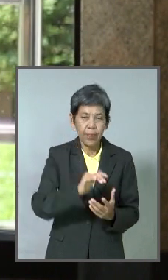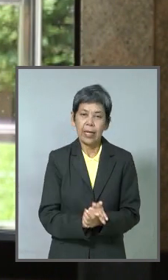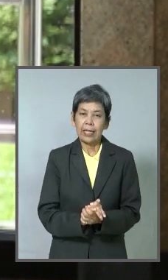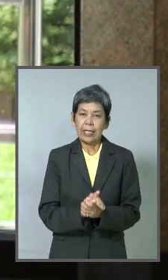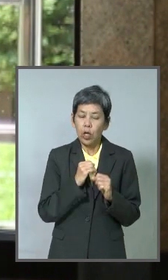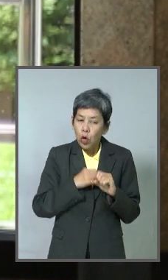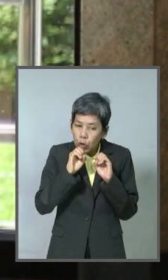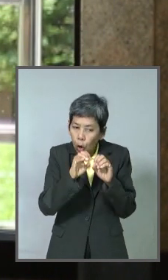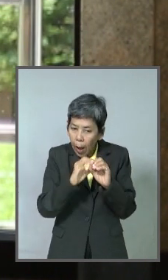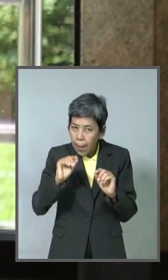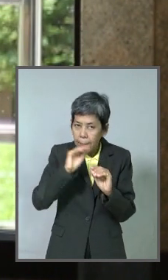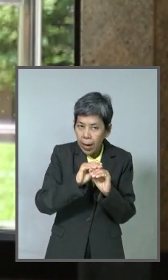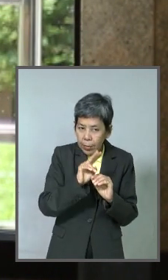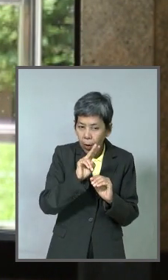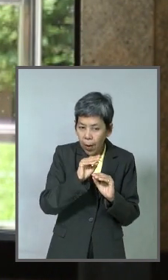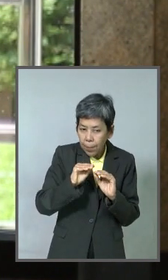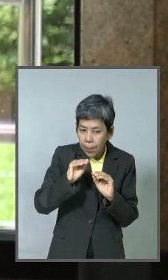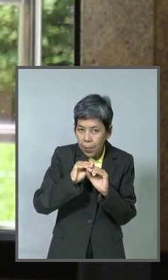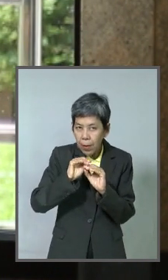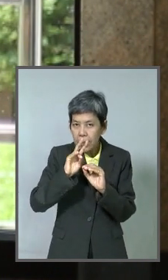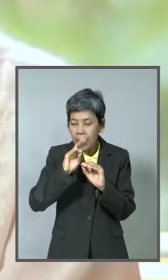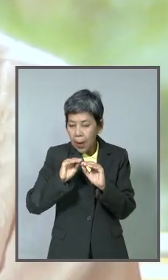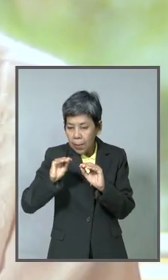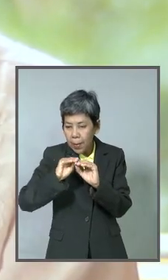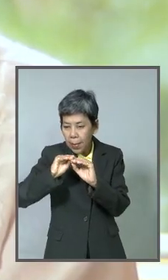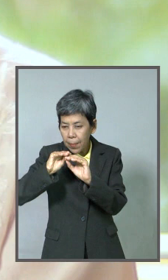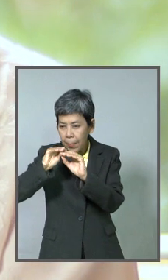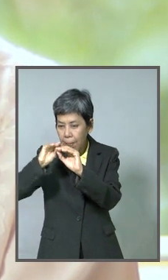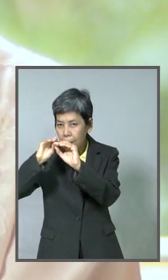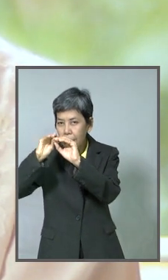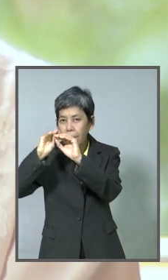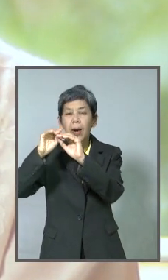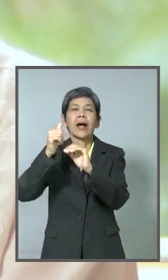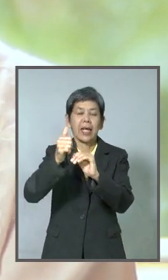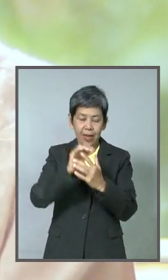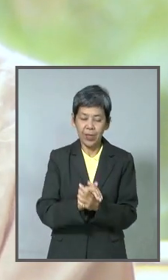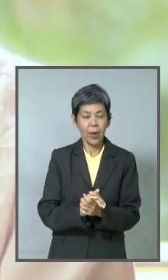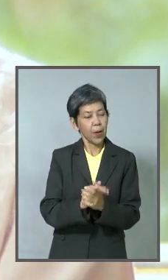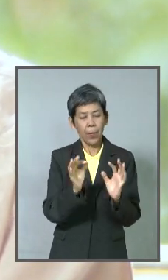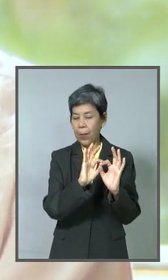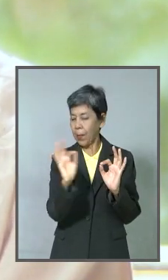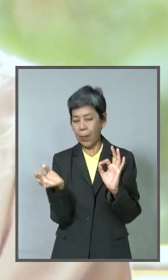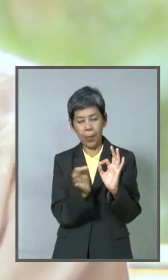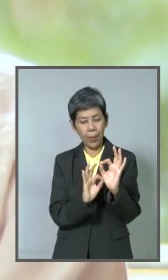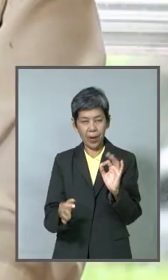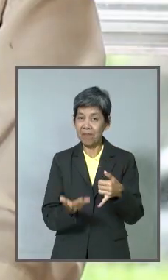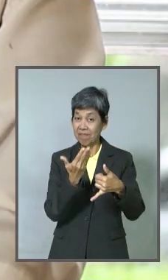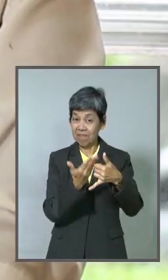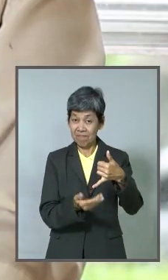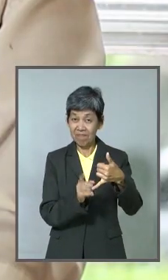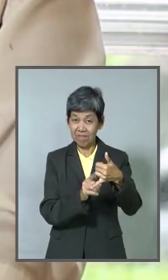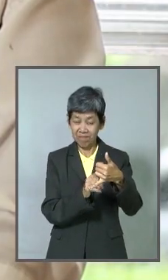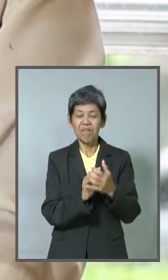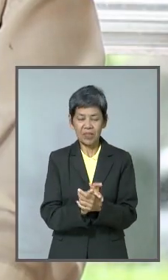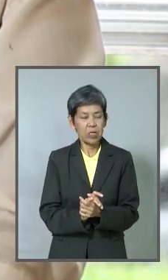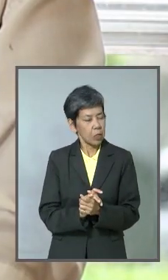2ตัวต่อหลังเราก็สอนเพิ่มเป็น7ตัวเป็น1ห้อง2ห้องเป็น1บรรทัด1เพลงแล้วน้องมิกกี้